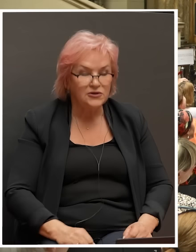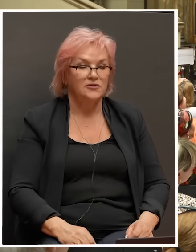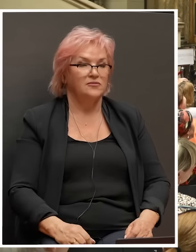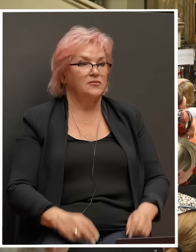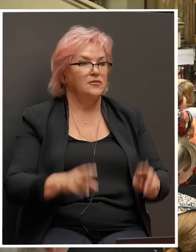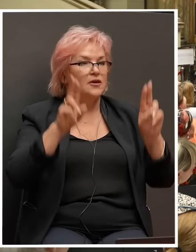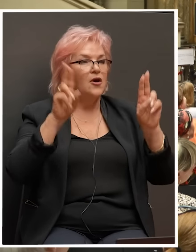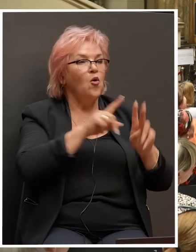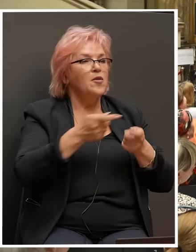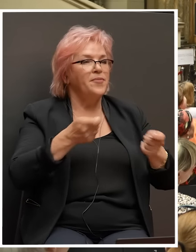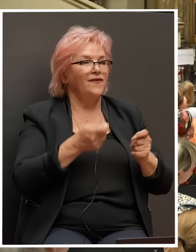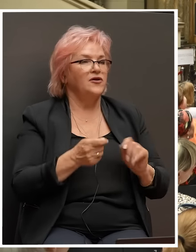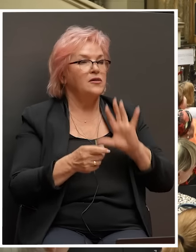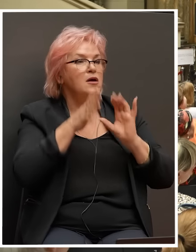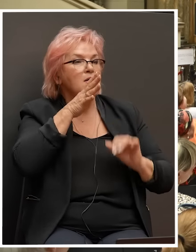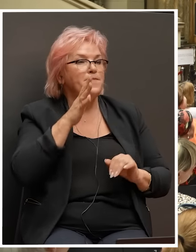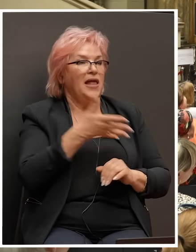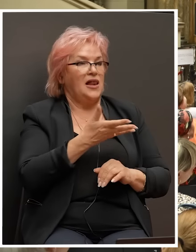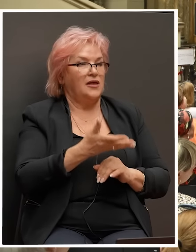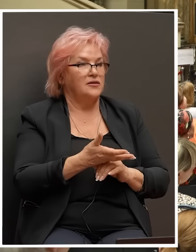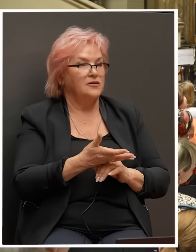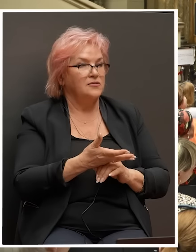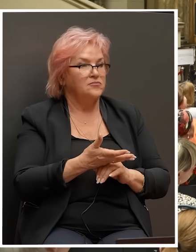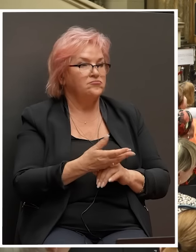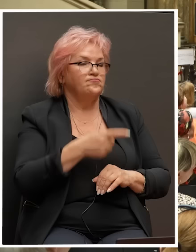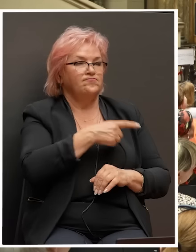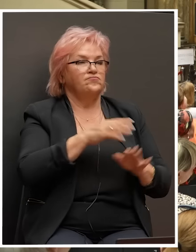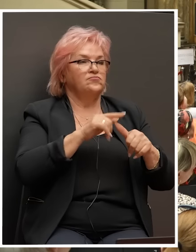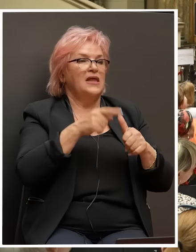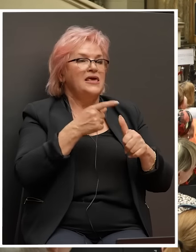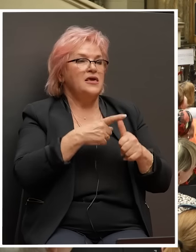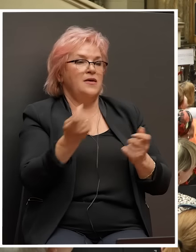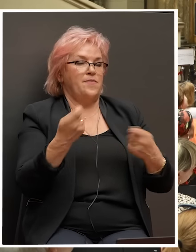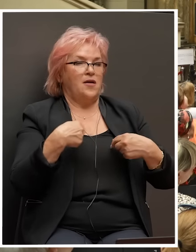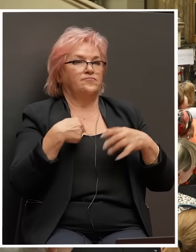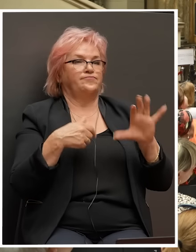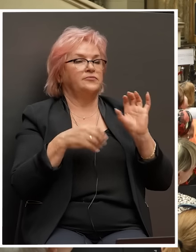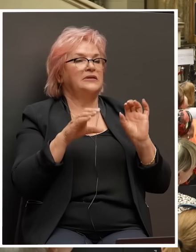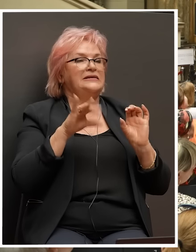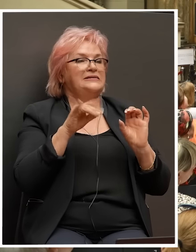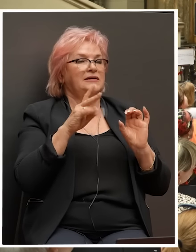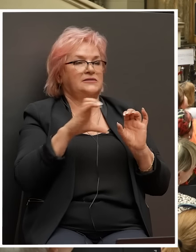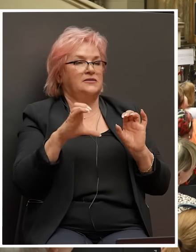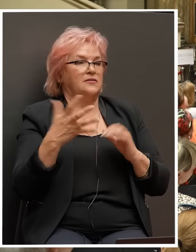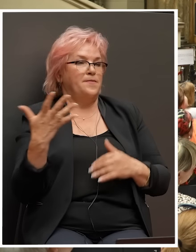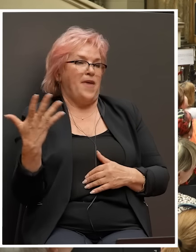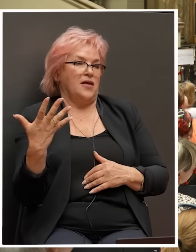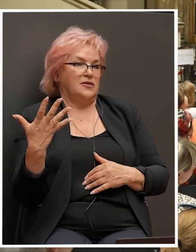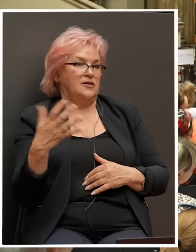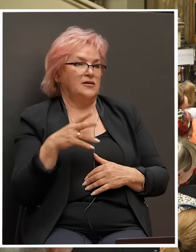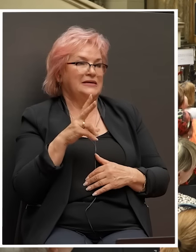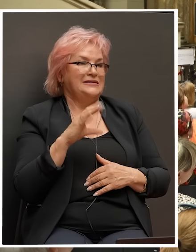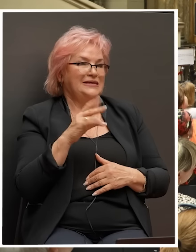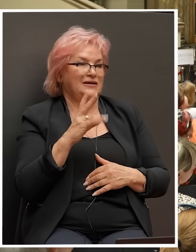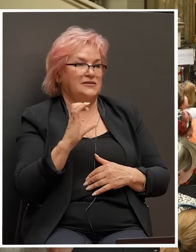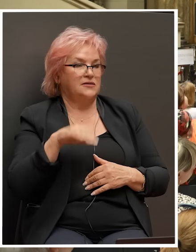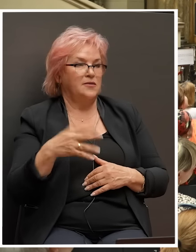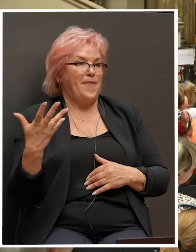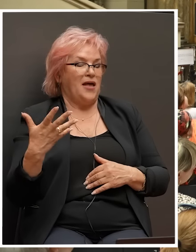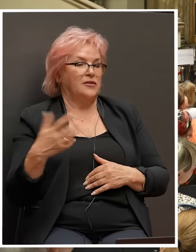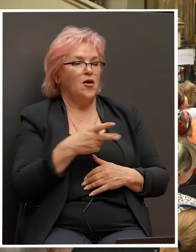Правил он 5 лет. Принял он имя Сикста. Стал он Сикстом V. И умер